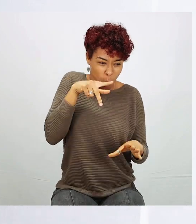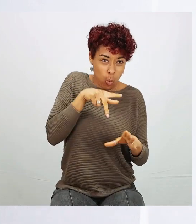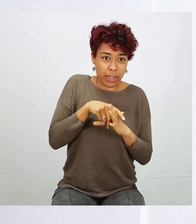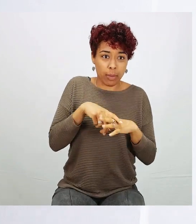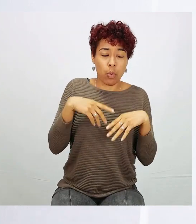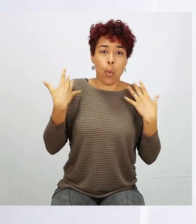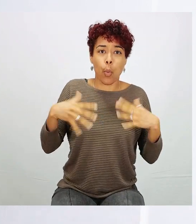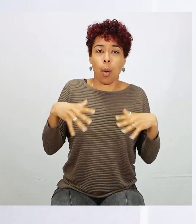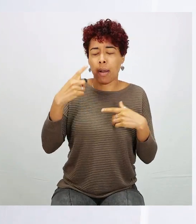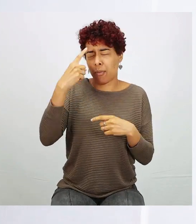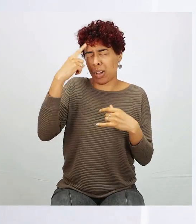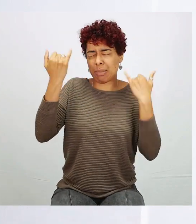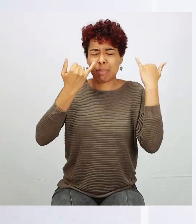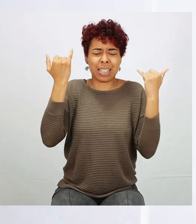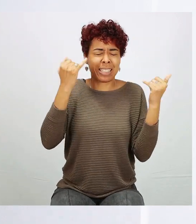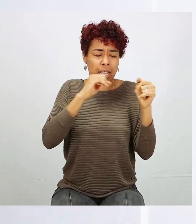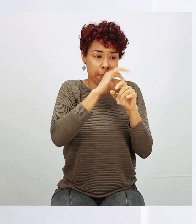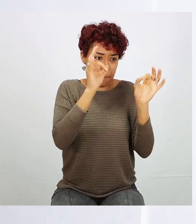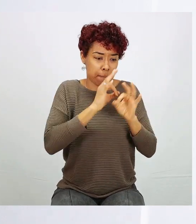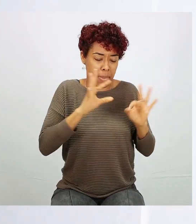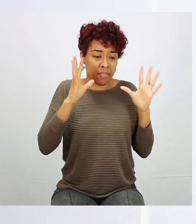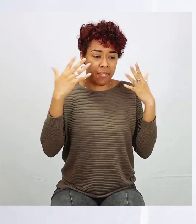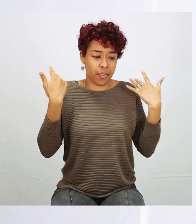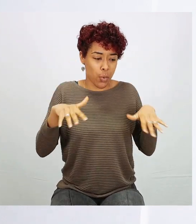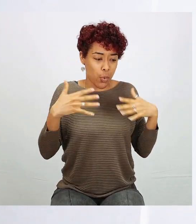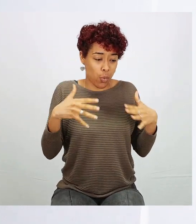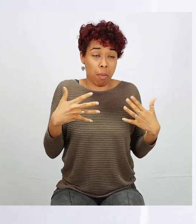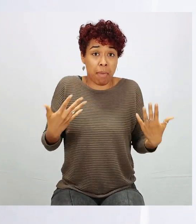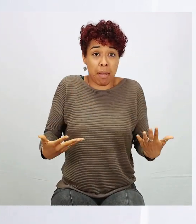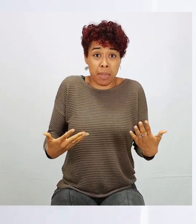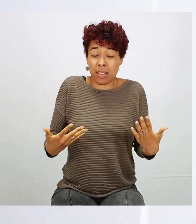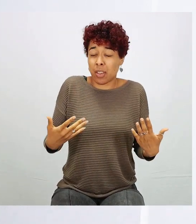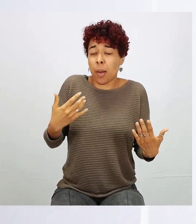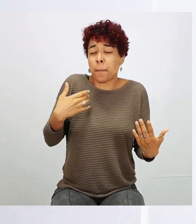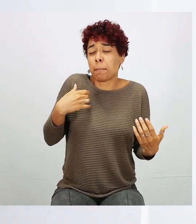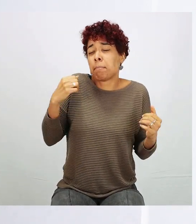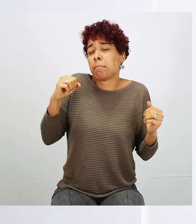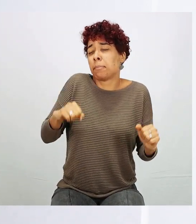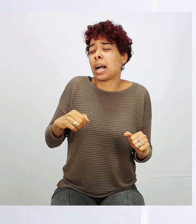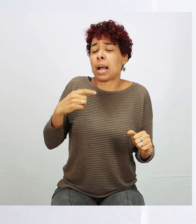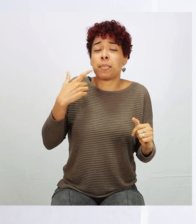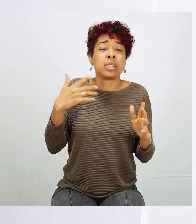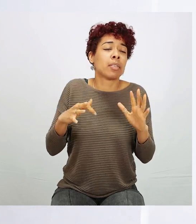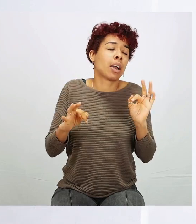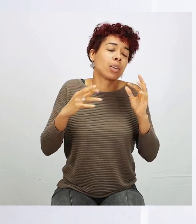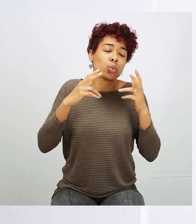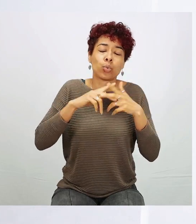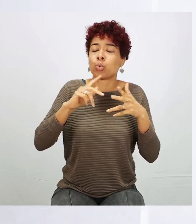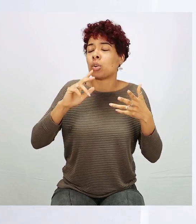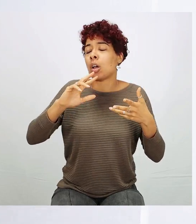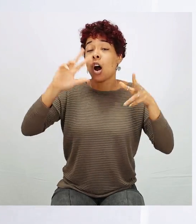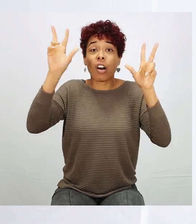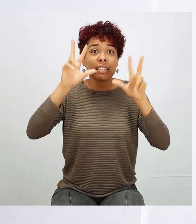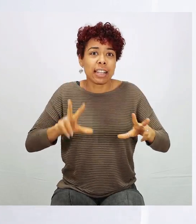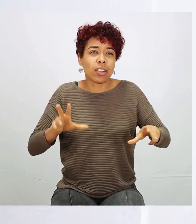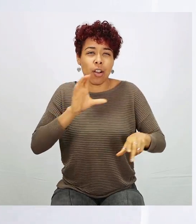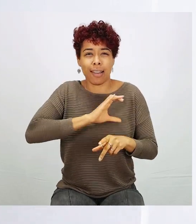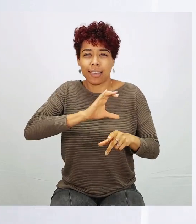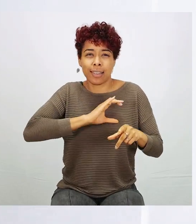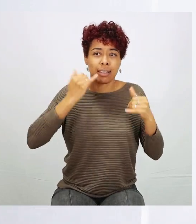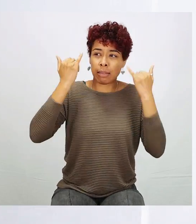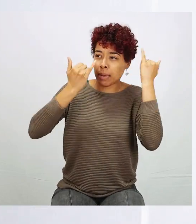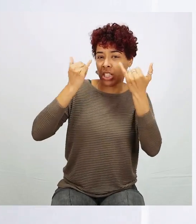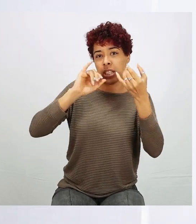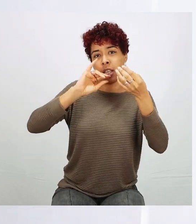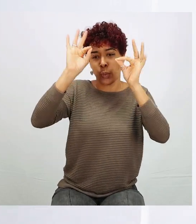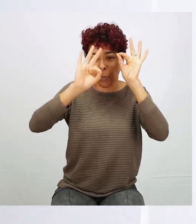être un spectacle que tu ne retrouves pas, même avec toutes les fonctions qu'on a sur les ordinateurs pour recréer